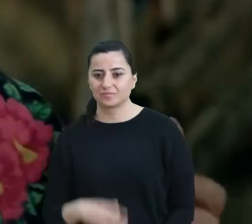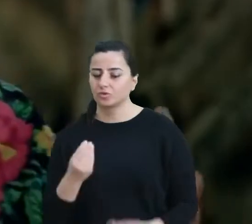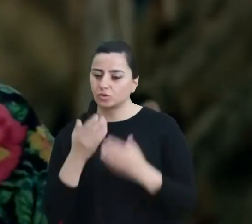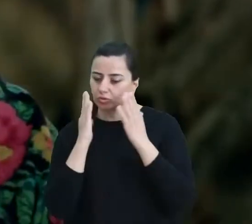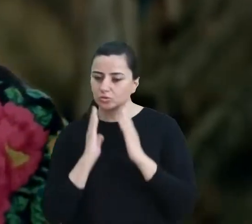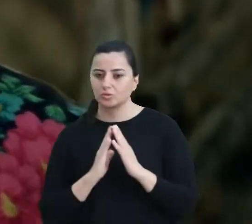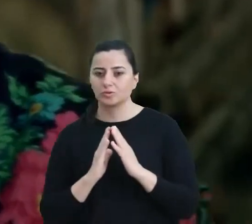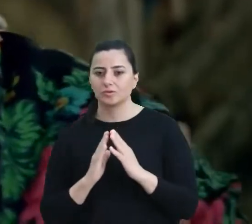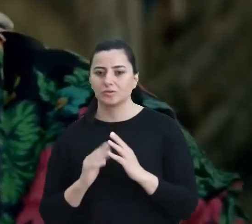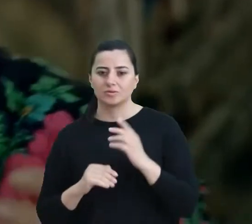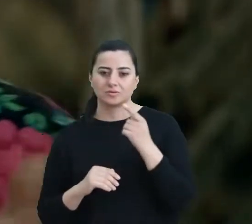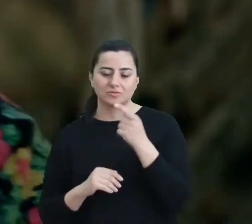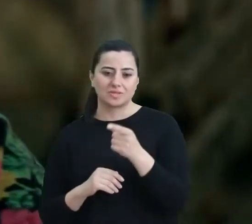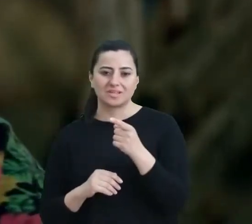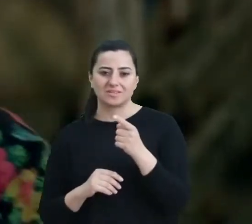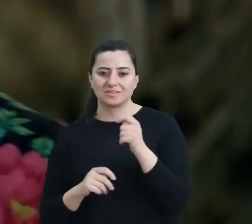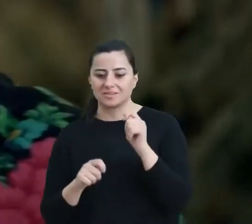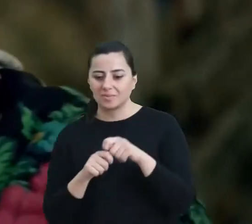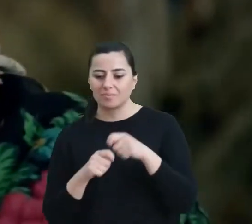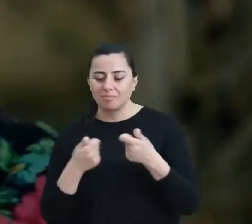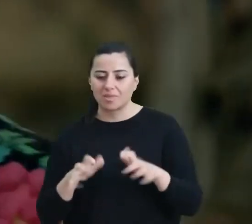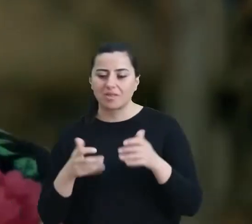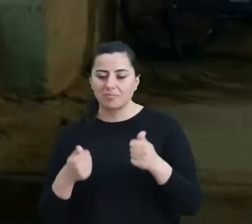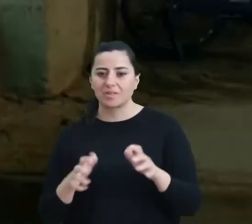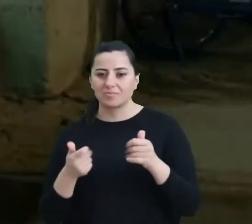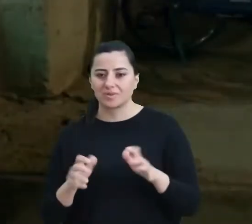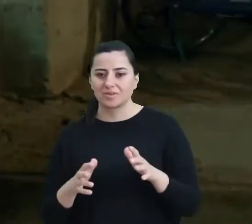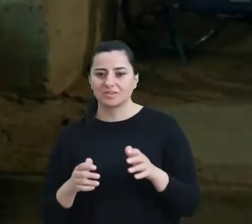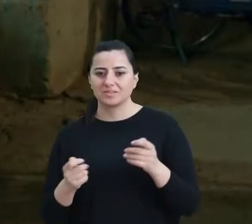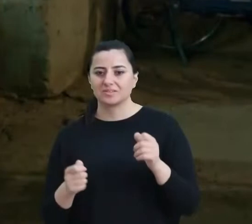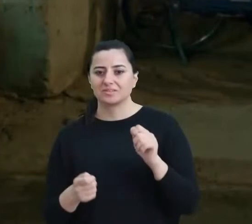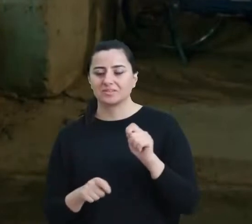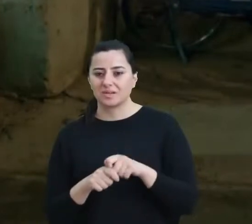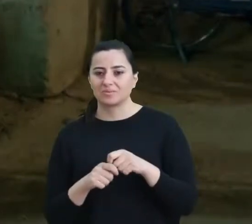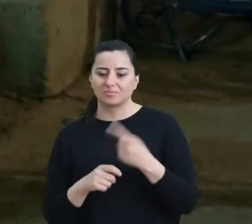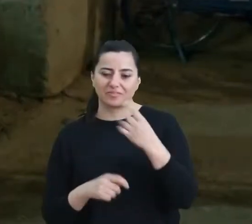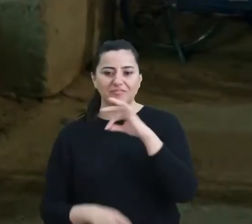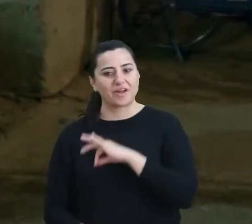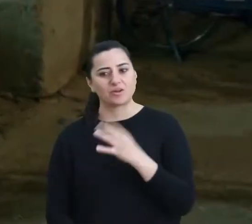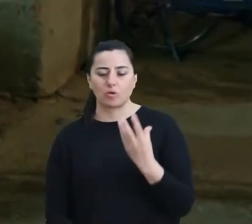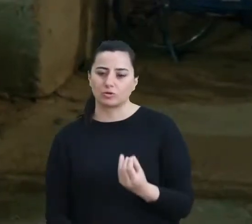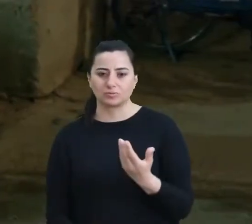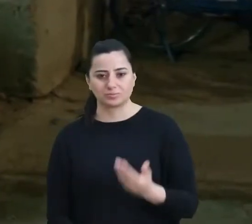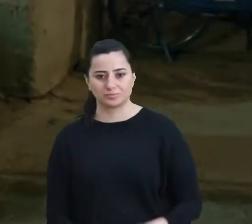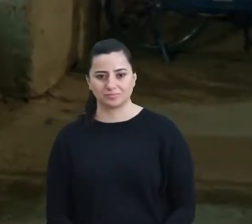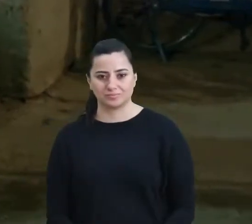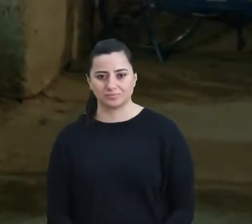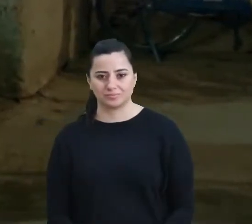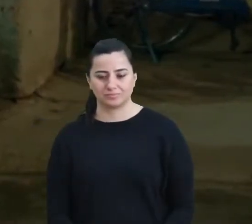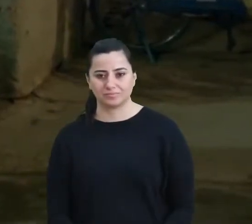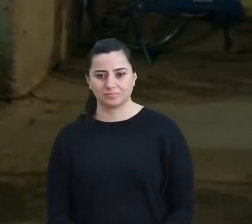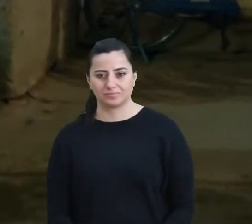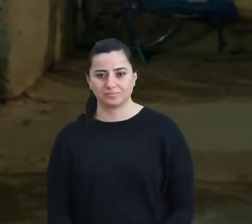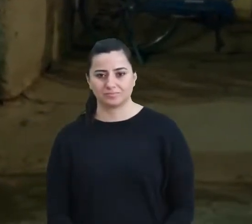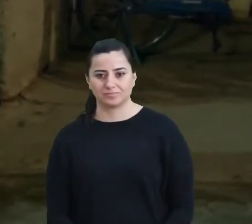Çok şükür sen bu bedavadan yaptın. Tamir işlerin faydasını göreceğiz artık ha. Hafizeler